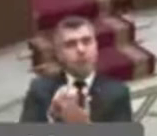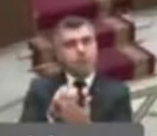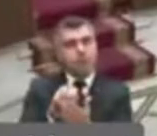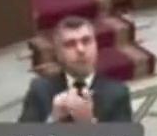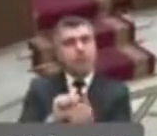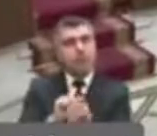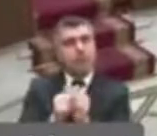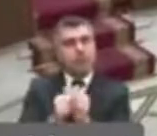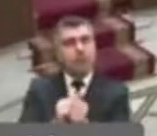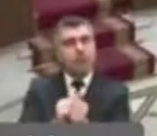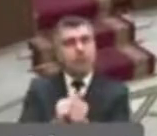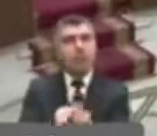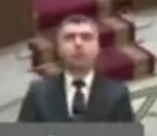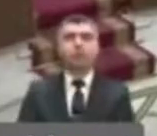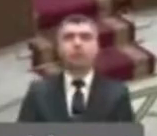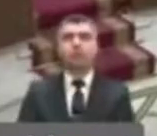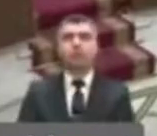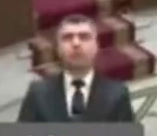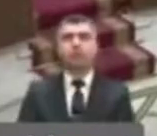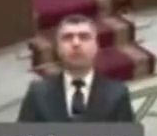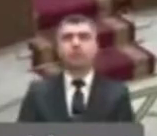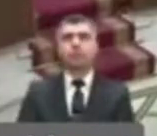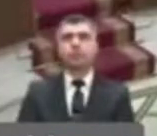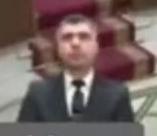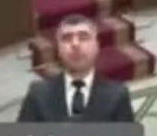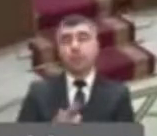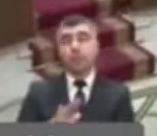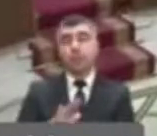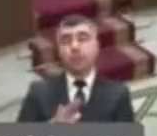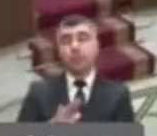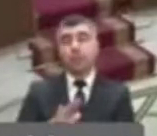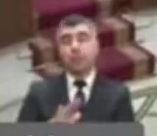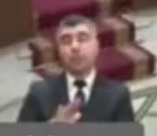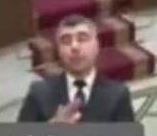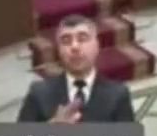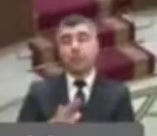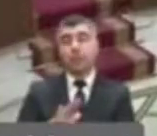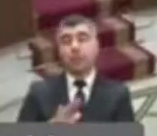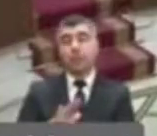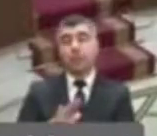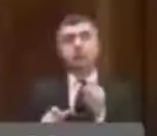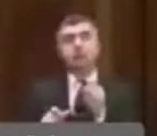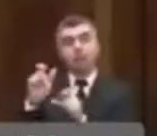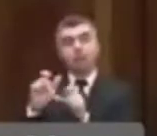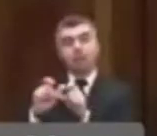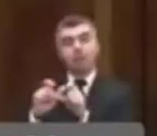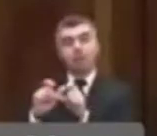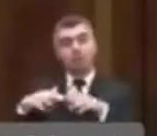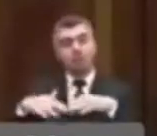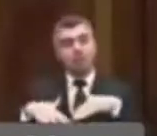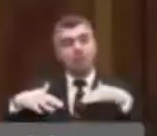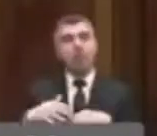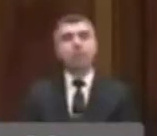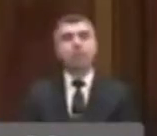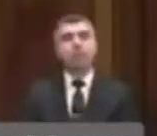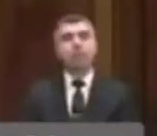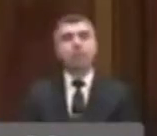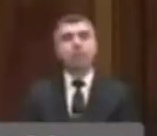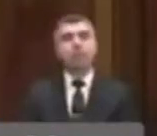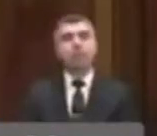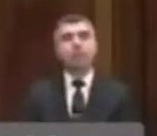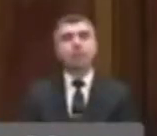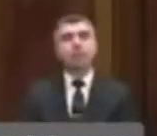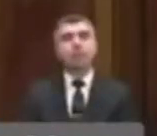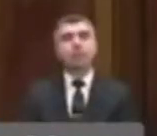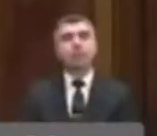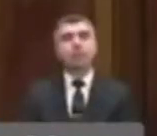بس. إذا سمحتوا السيد الرئيس المحترم، السيدات والسادة النواب المحترمون، أولا